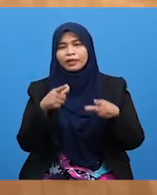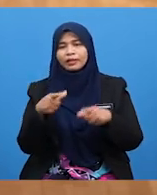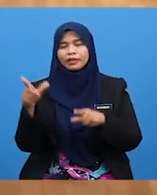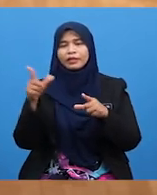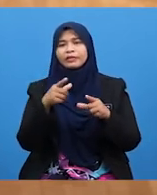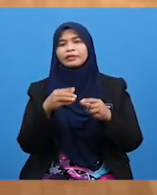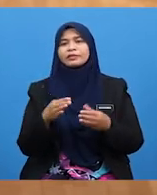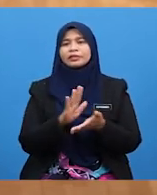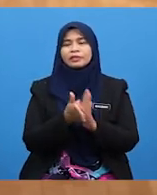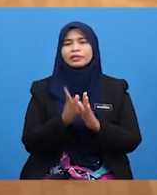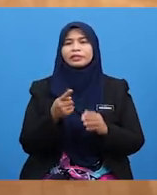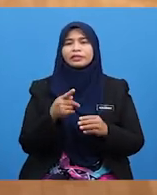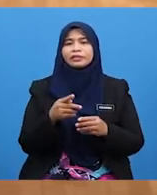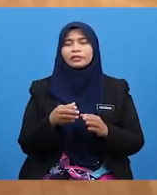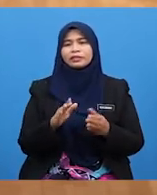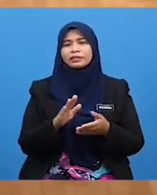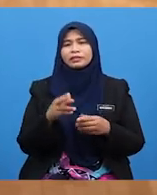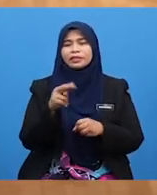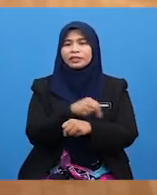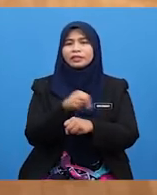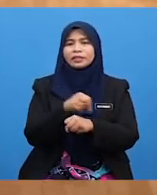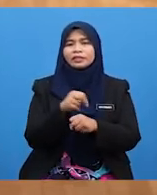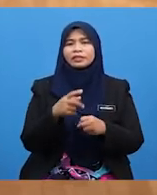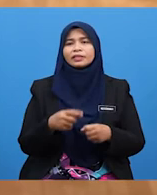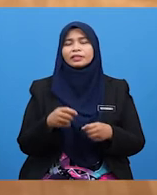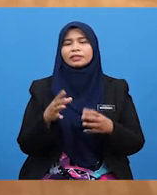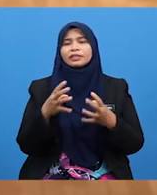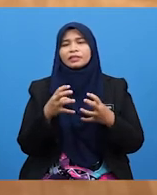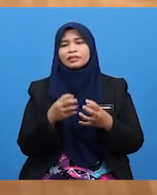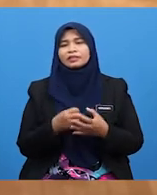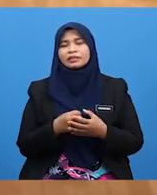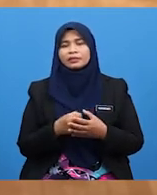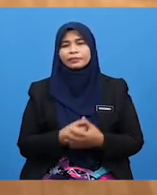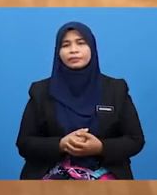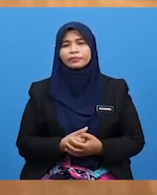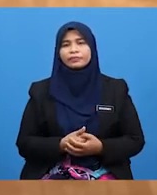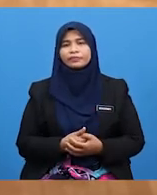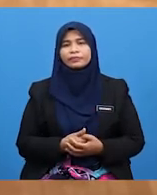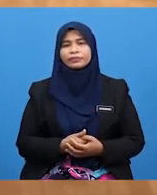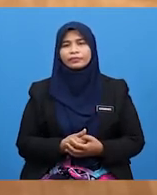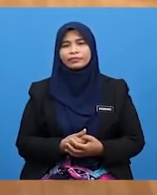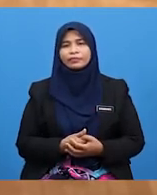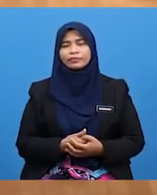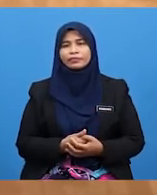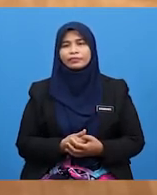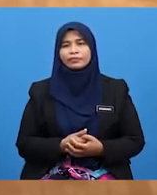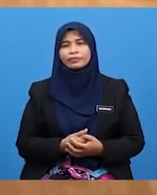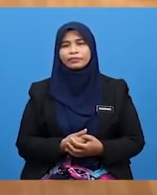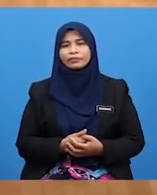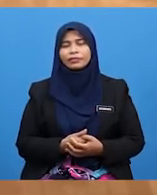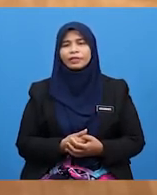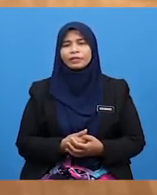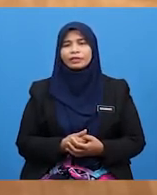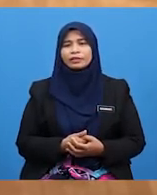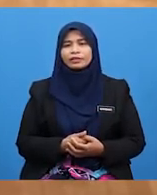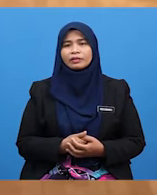menyanyi terlampau kaku ataupun terlampau keras lah orang kata. Tioplah api abula. Itu